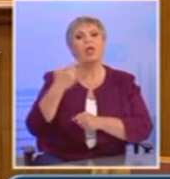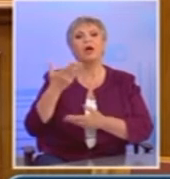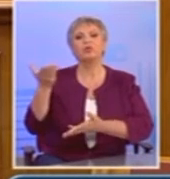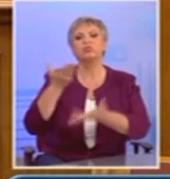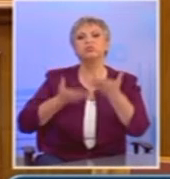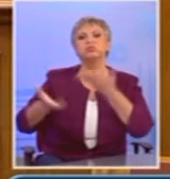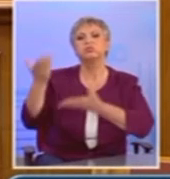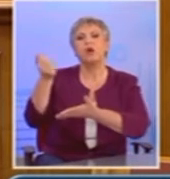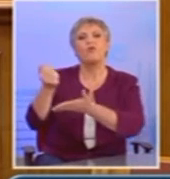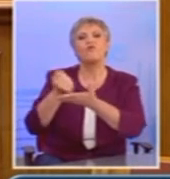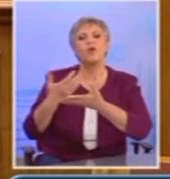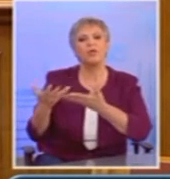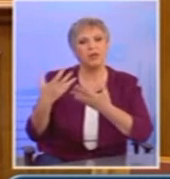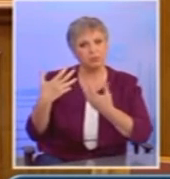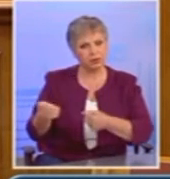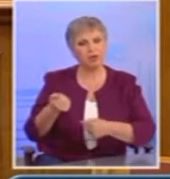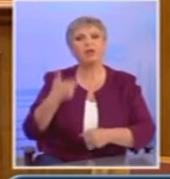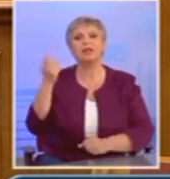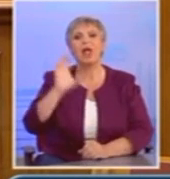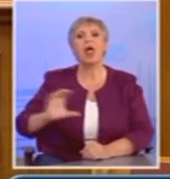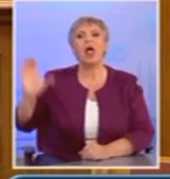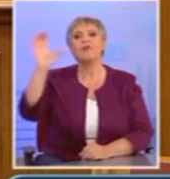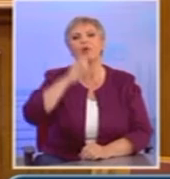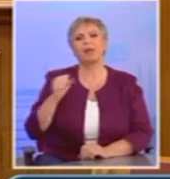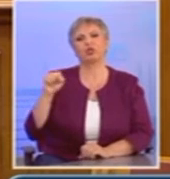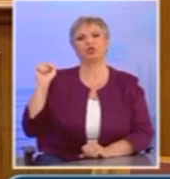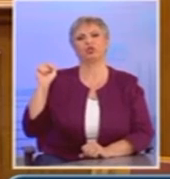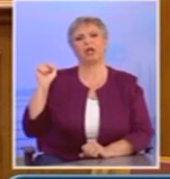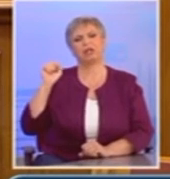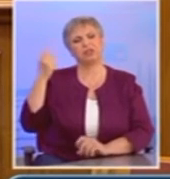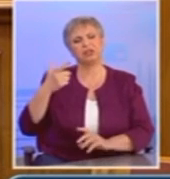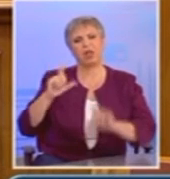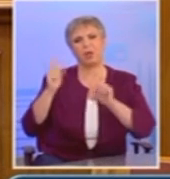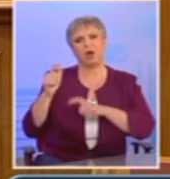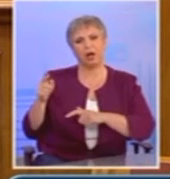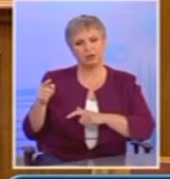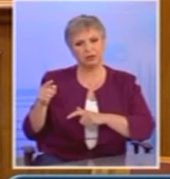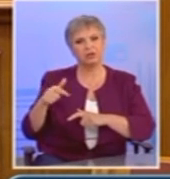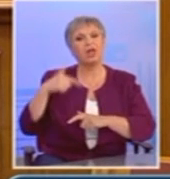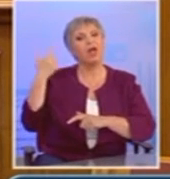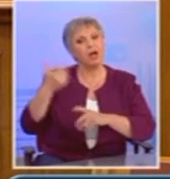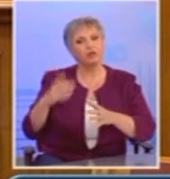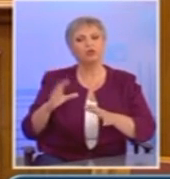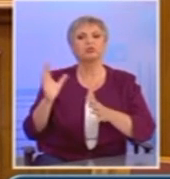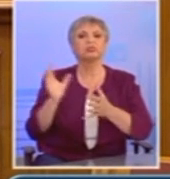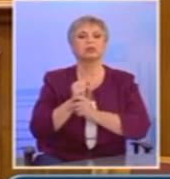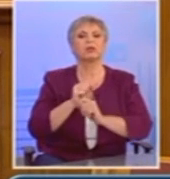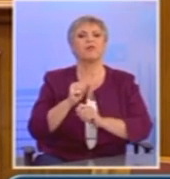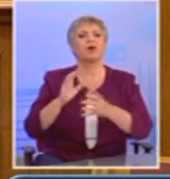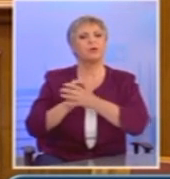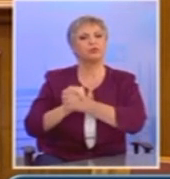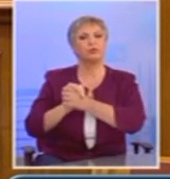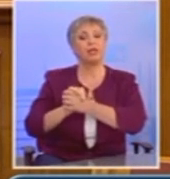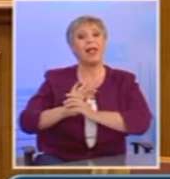συνεργασίας με τους Ευρωπαίους Σοσιαλιστές και Σοσιαλδημοκράτες. Και συνεχίζουμε ησυχία, ακόμα παρακαλώ. Και αυτή την